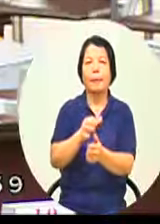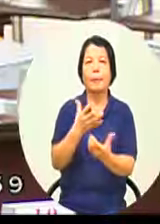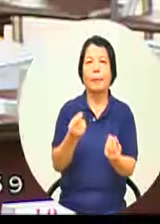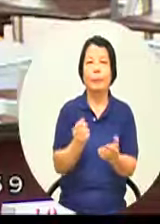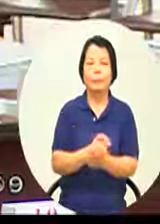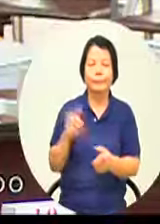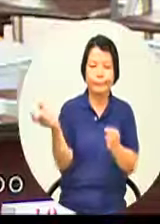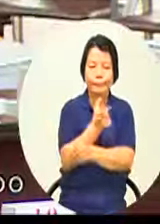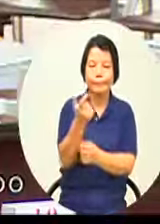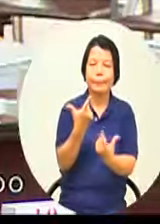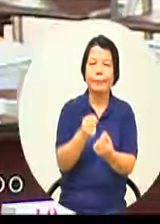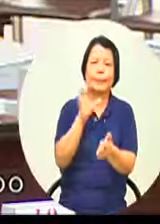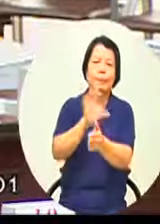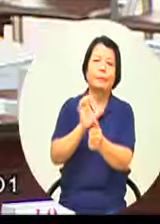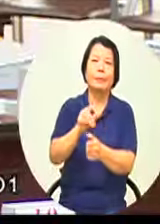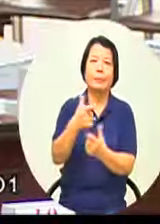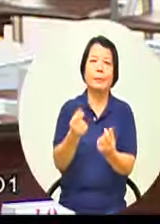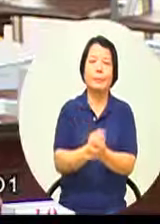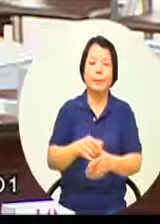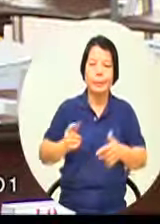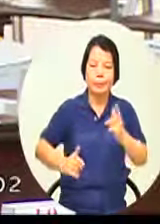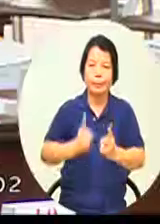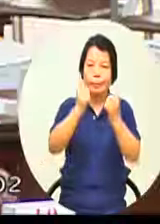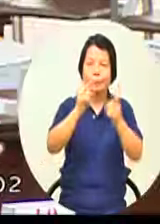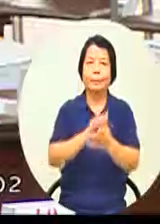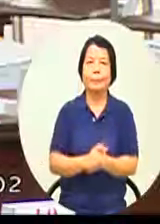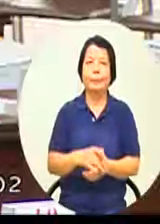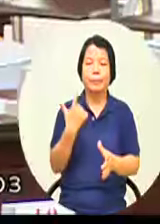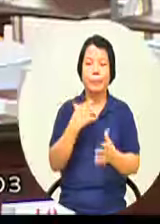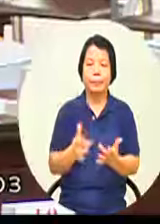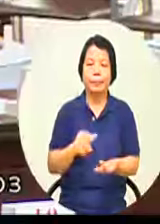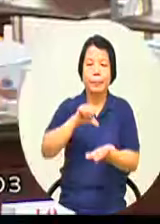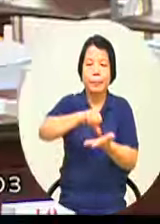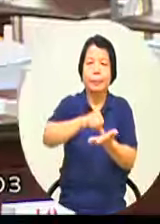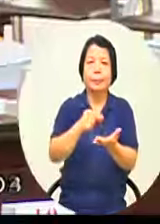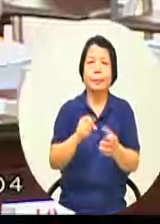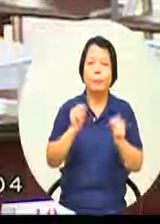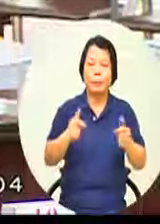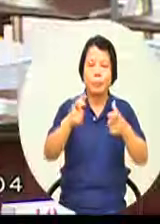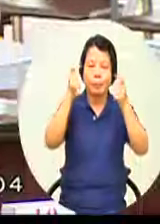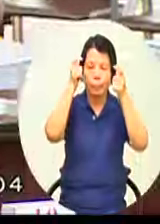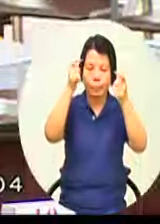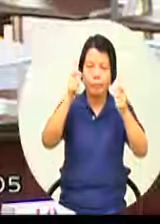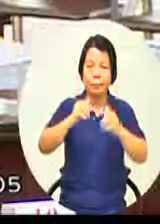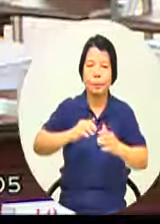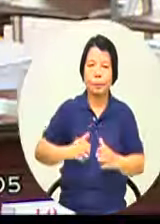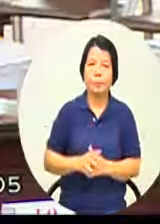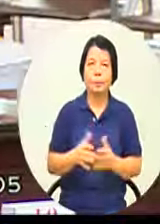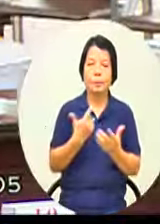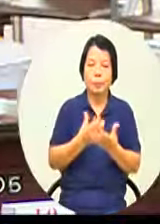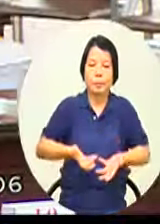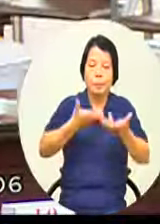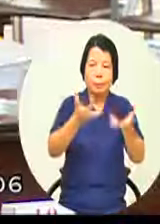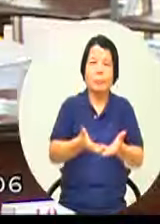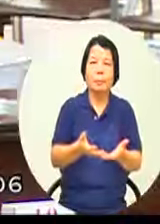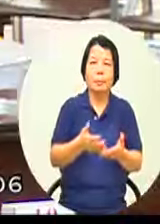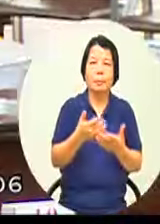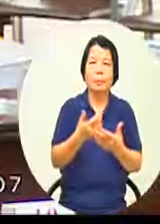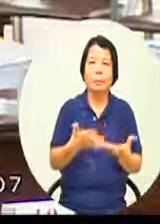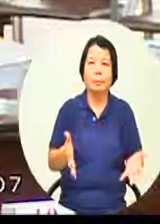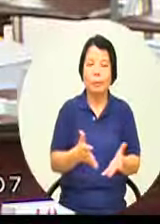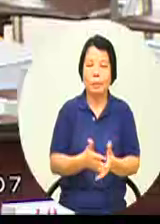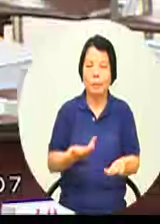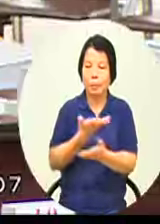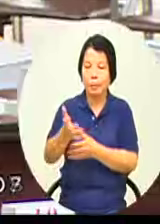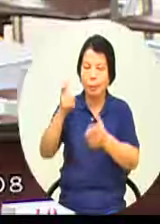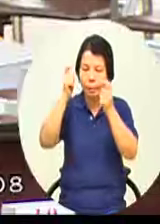台来咧，即摆起价，对不对？吼、哦，头先有讲过，咱的产量咧，唔是讲咱高雄个，咱提供咱的这叶菜类的物件，和咱的